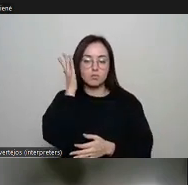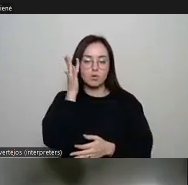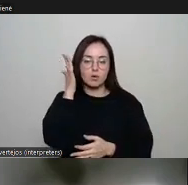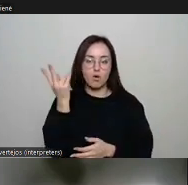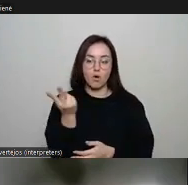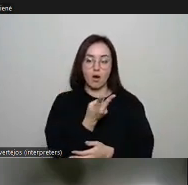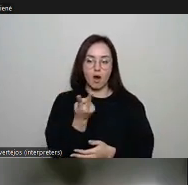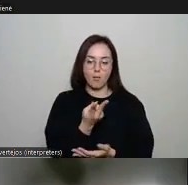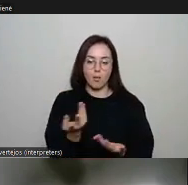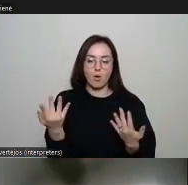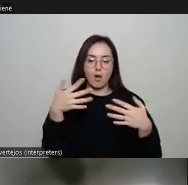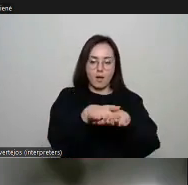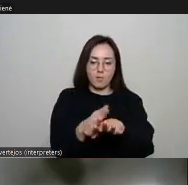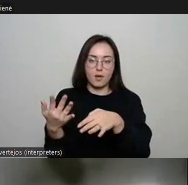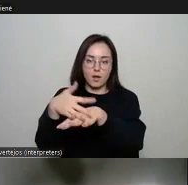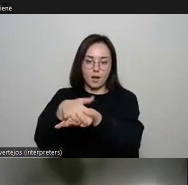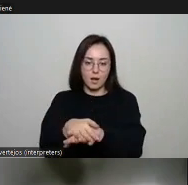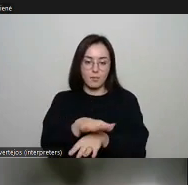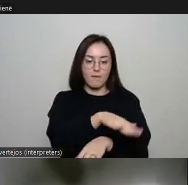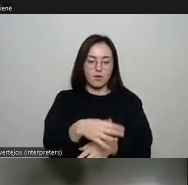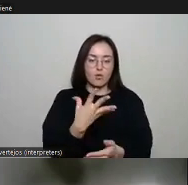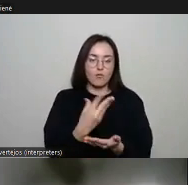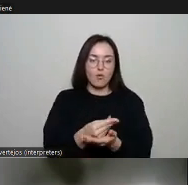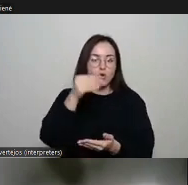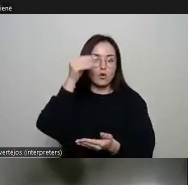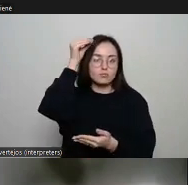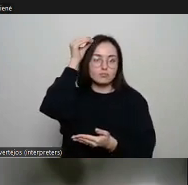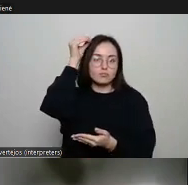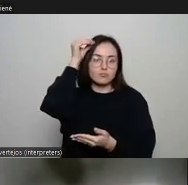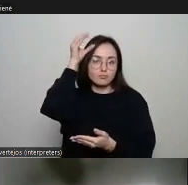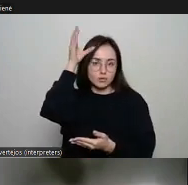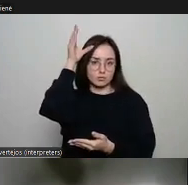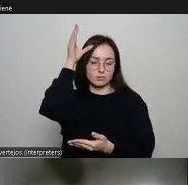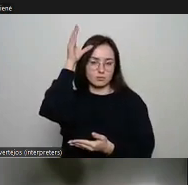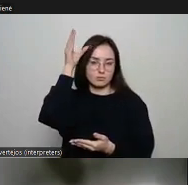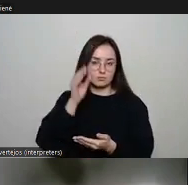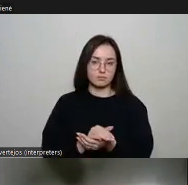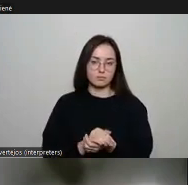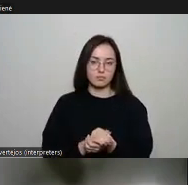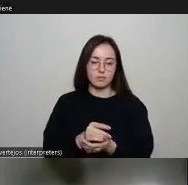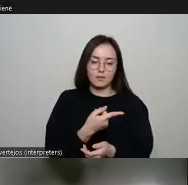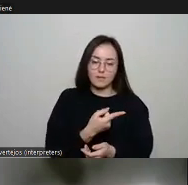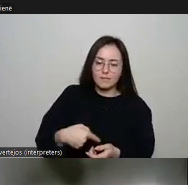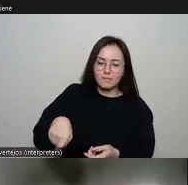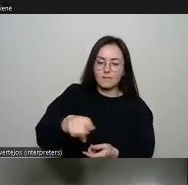dalykų integracija iš tikrųjų pagilino mokinių žinias. Jie ne tik tai mokėjo